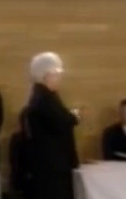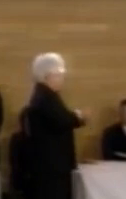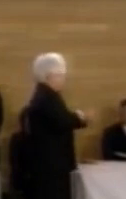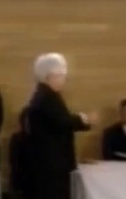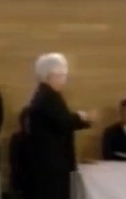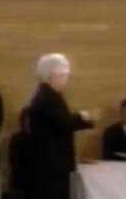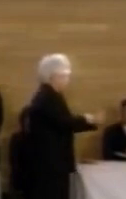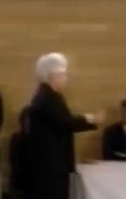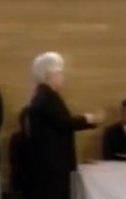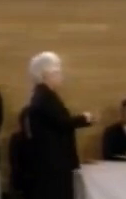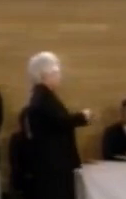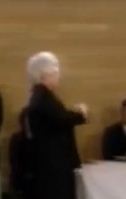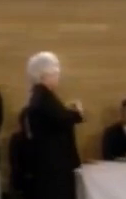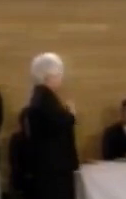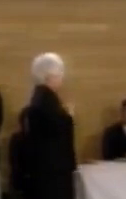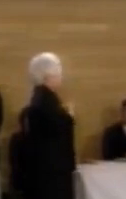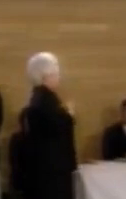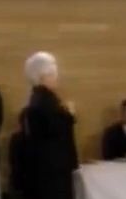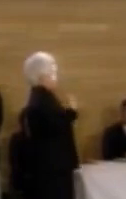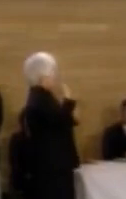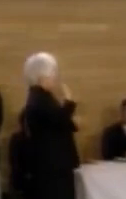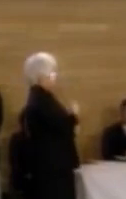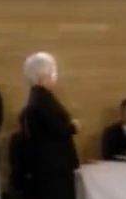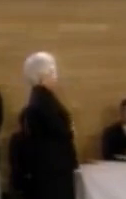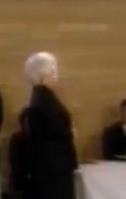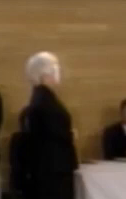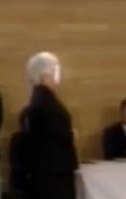ければならないと思います。